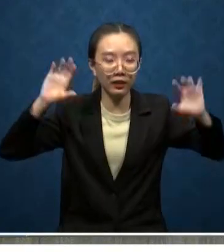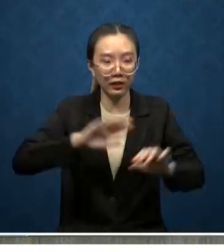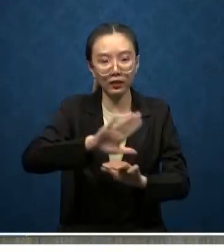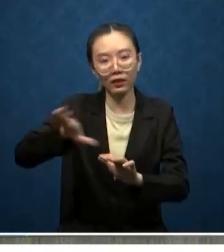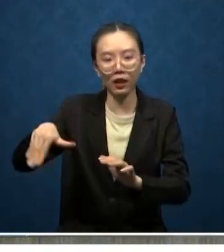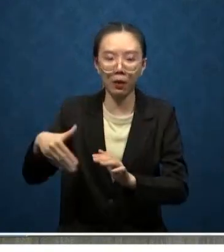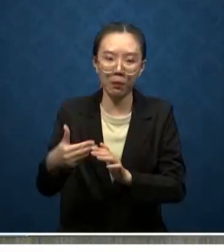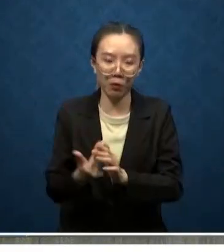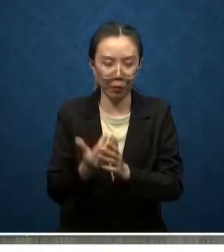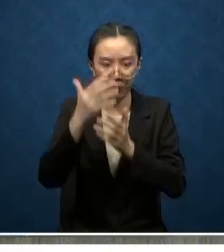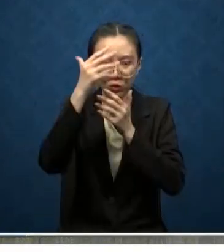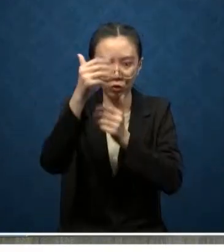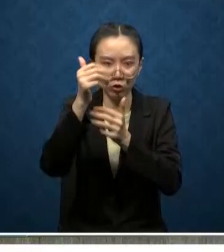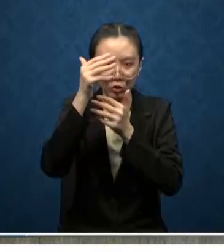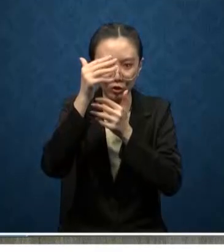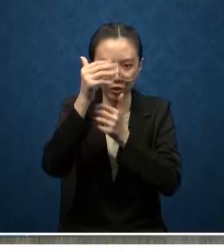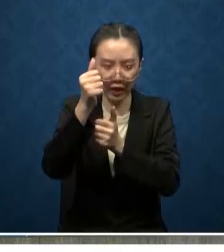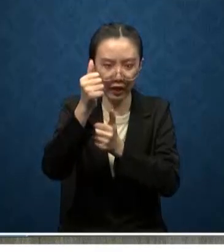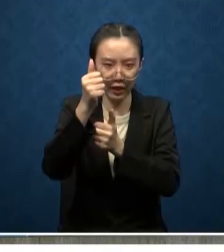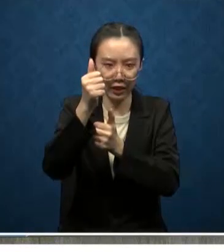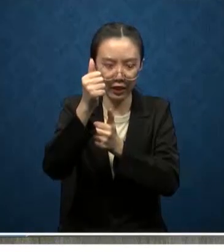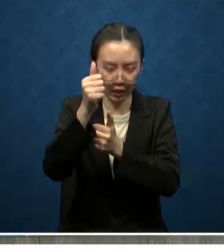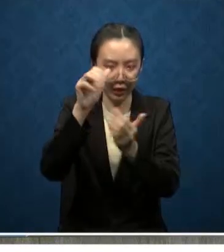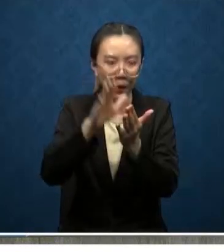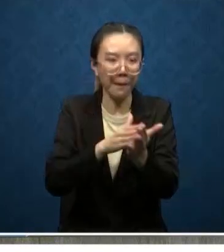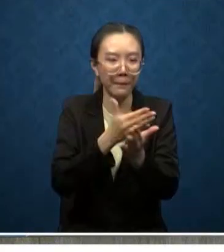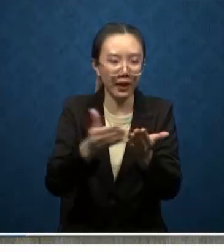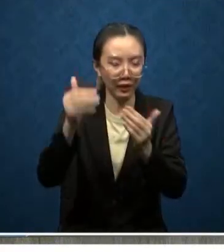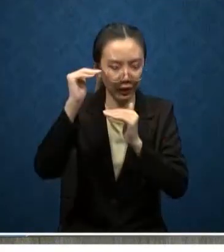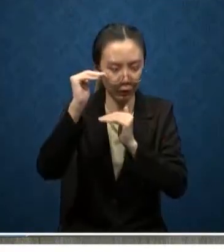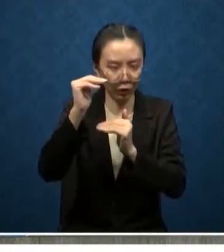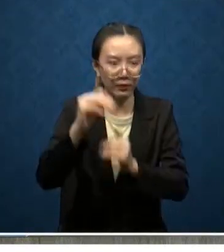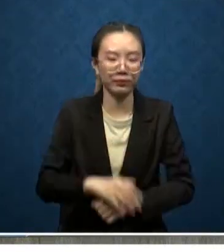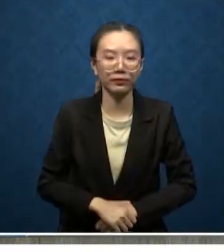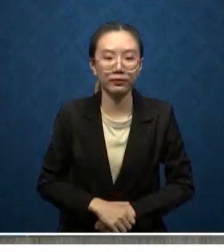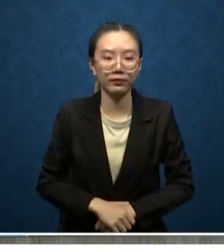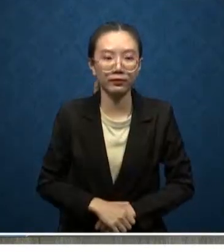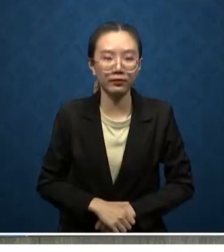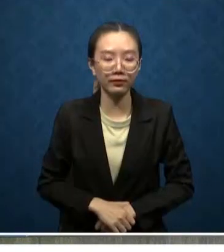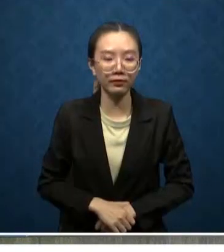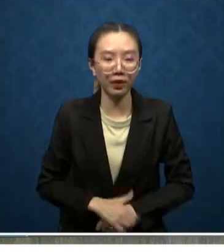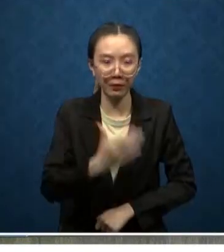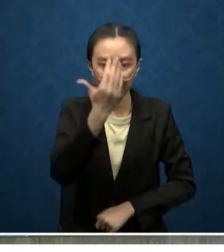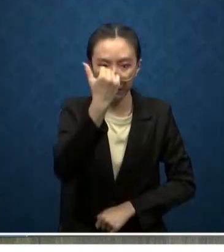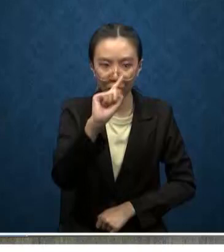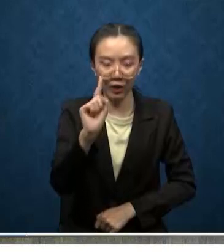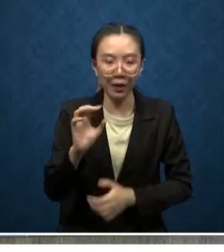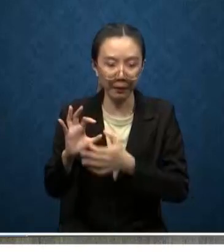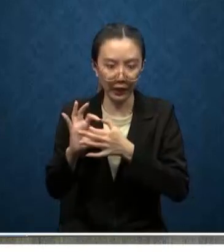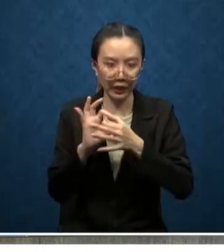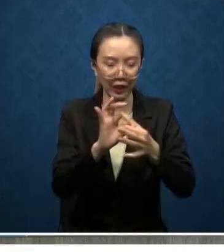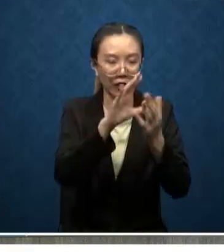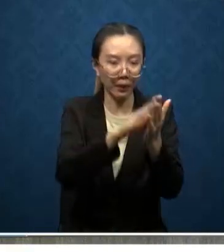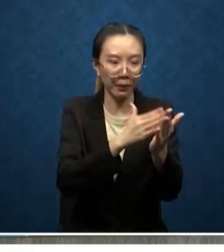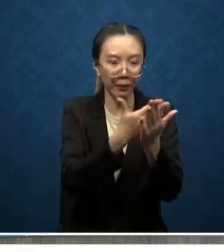ความใส่ใจต่อการกำหนดแผนงานโครงการที่มีความสอดคล้องกับยุทธศาสตร์